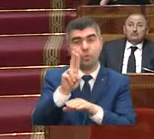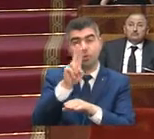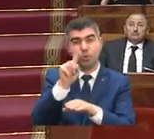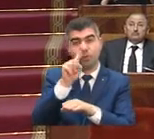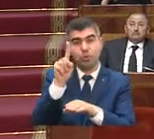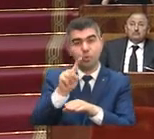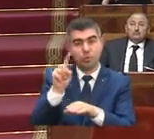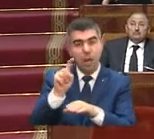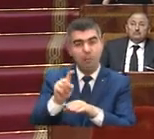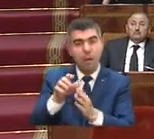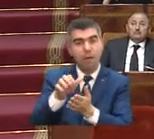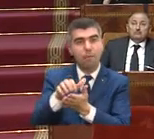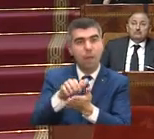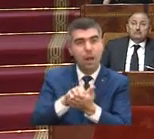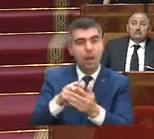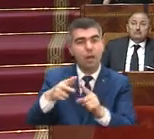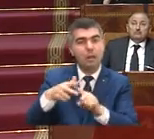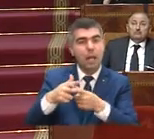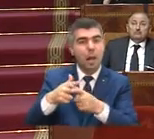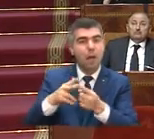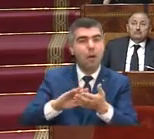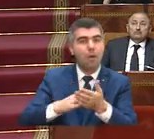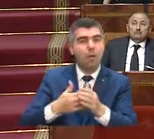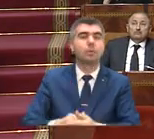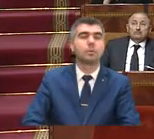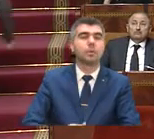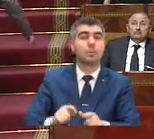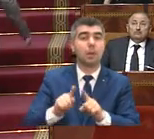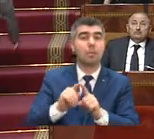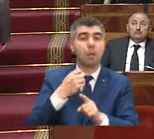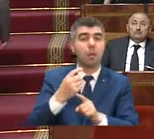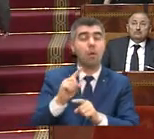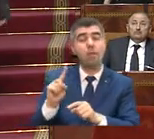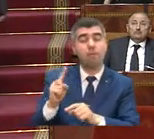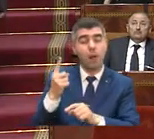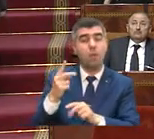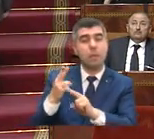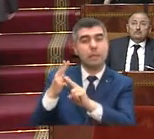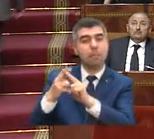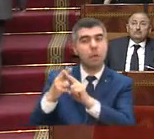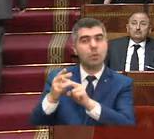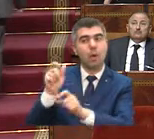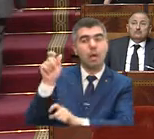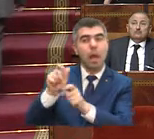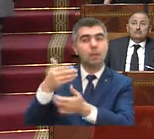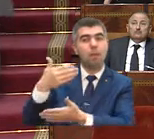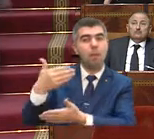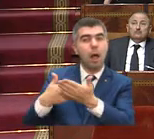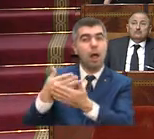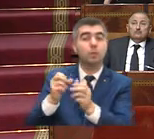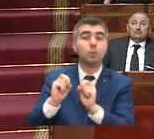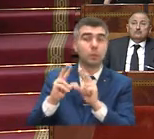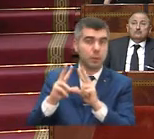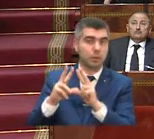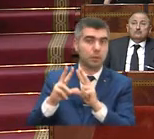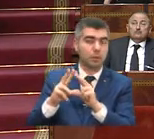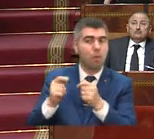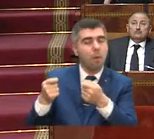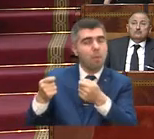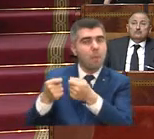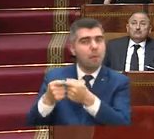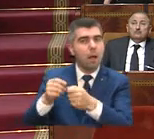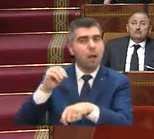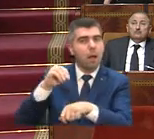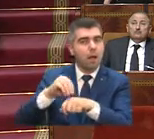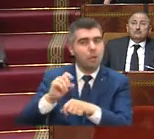الفلاحة وكذلك الصناعة، انطلاقا من الأسبقية في الحقيقة لذوي الحقوق وكذلك حتى من غير ذوي الحقوق عن طريق